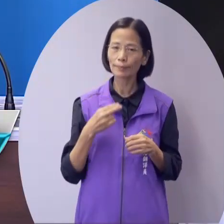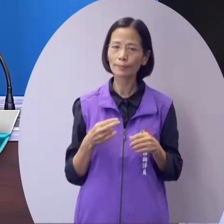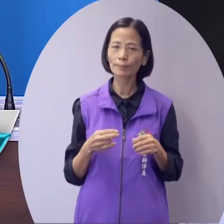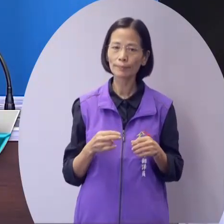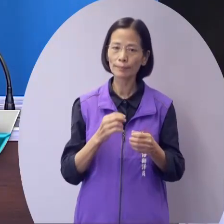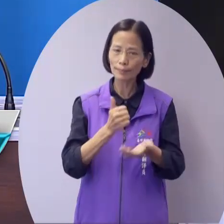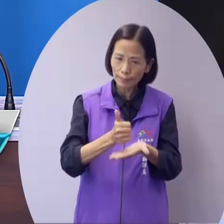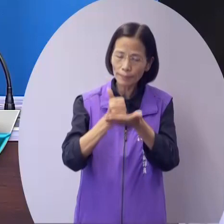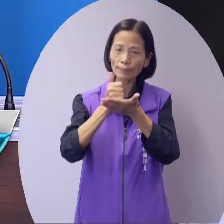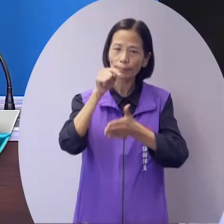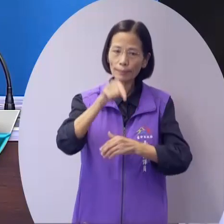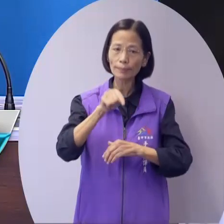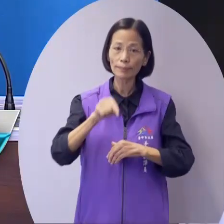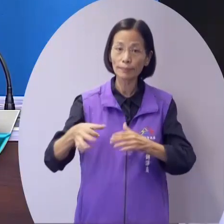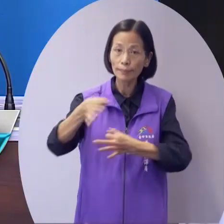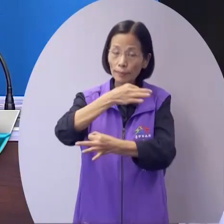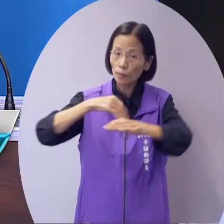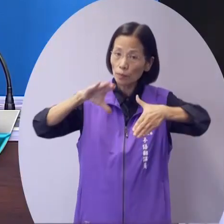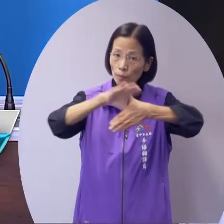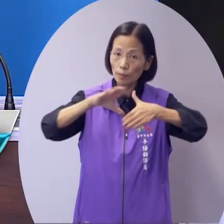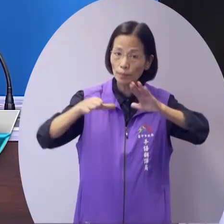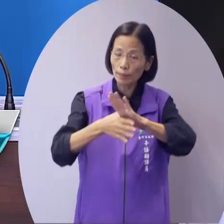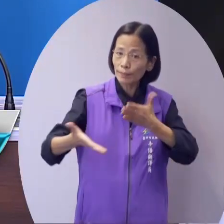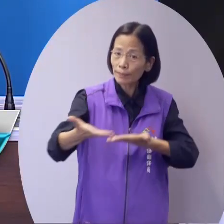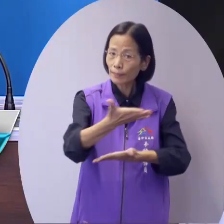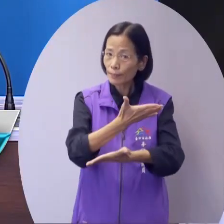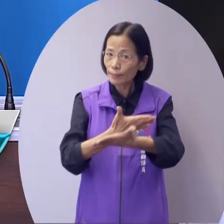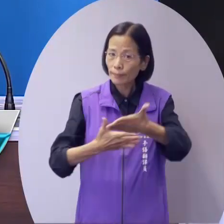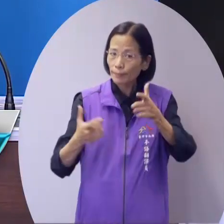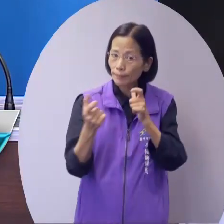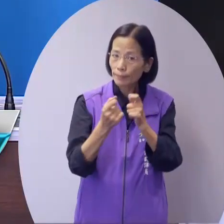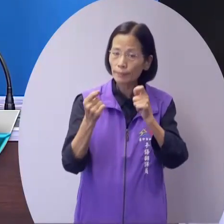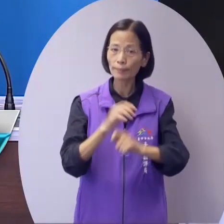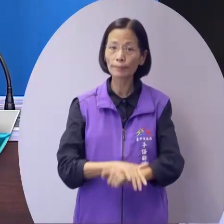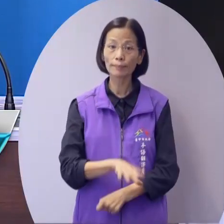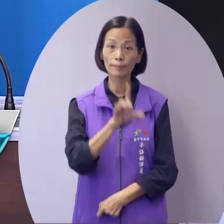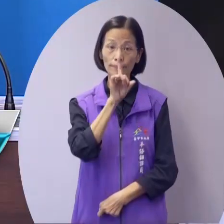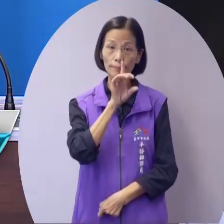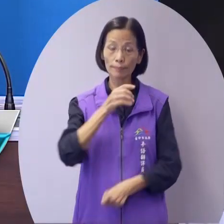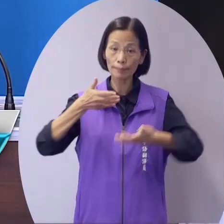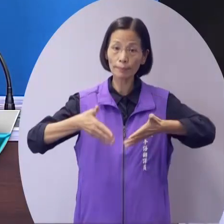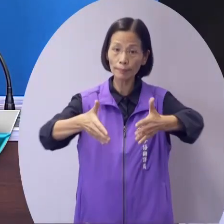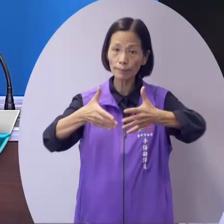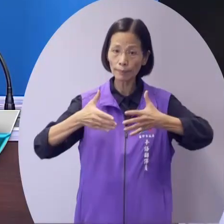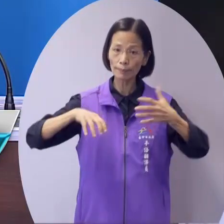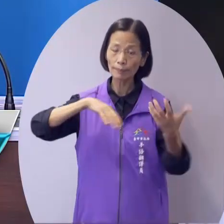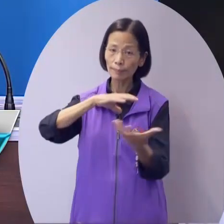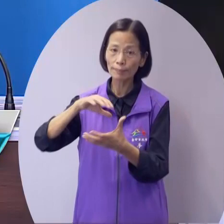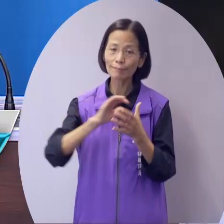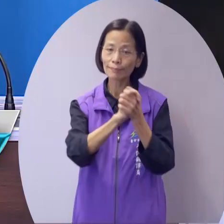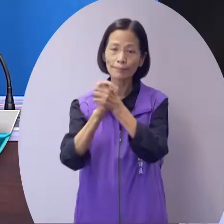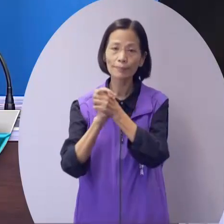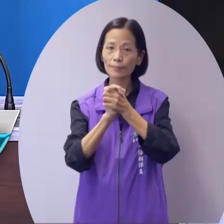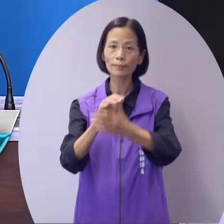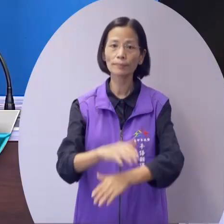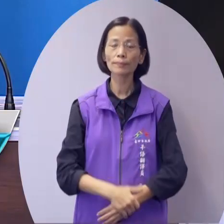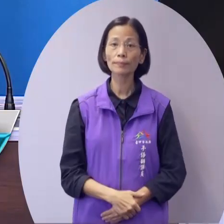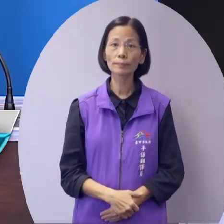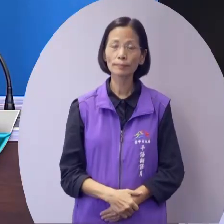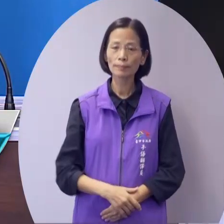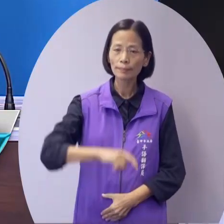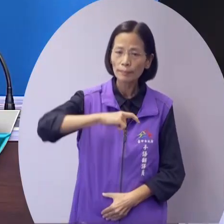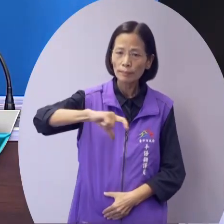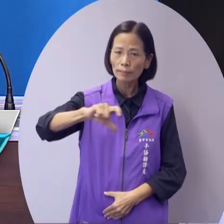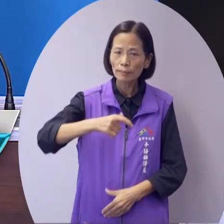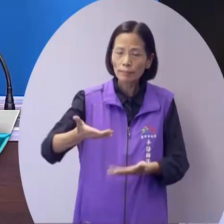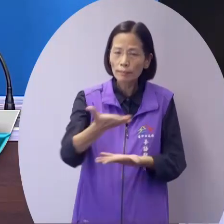西欧国家，我们在经济文化方面往来非常的密切，那是本是重要的国际合作伙伴，那双方的